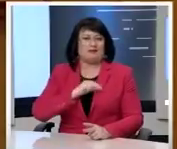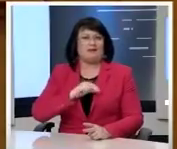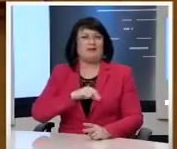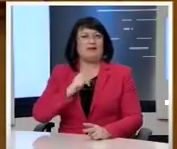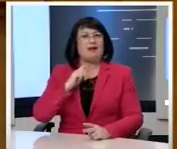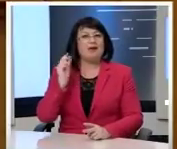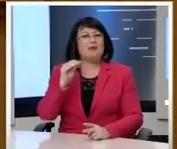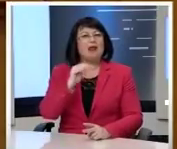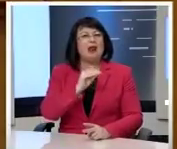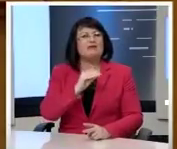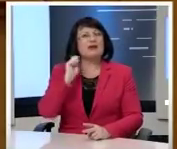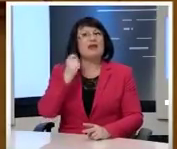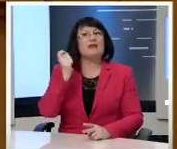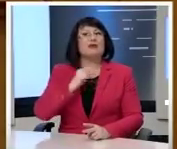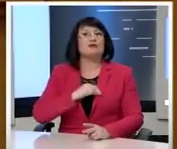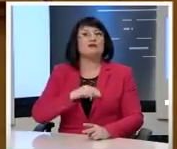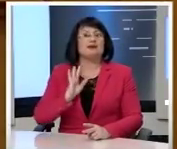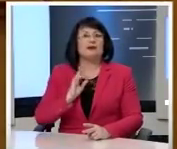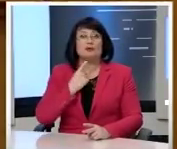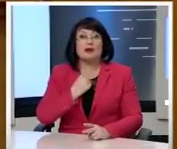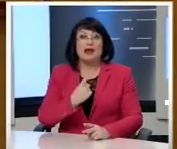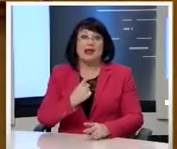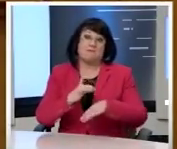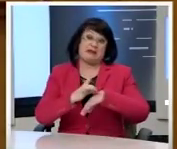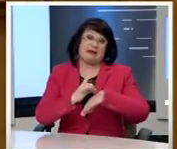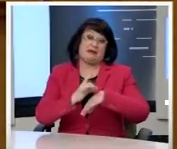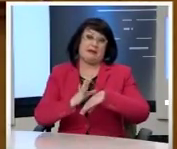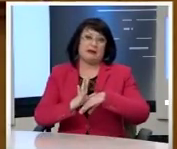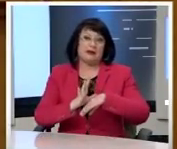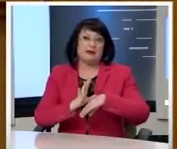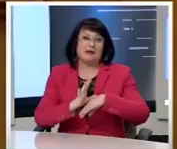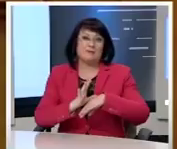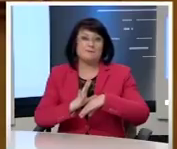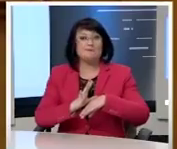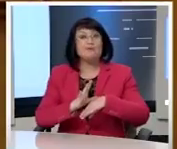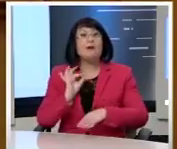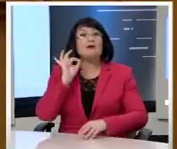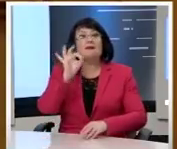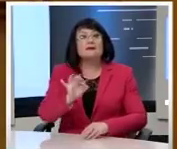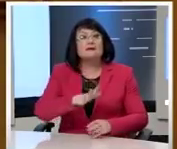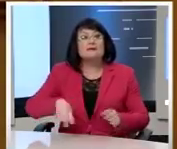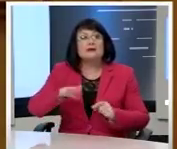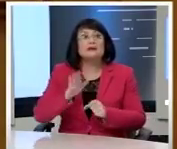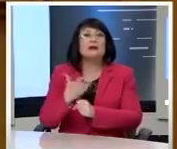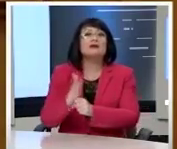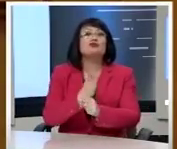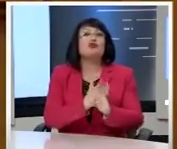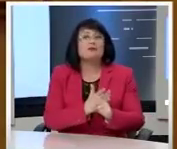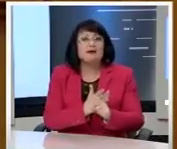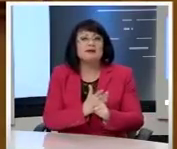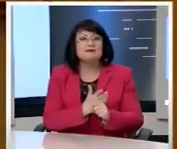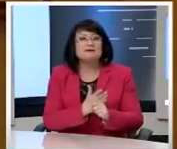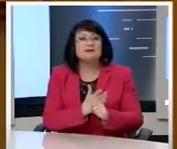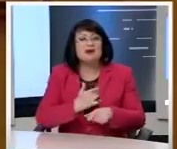εθνικά συμφέροντα. Αυτόν που στο όνομα της πατρίδας οδηγεί τη χώρα σε καταστροφές. Αυτοί οι